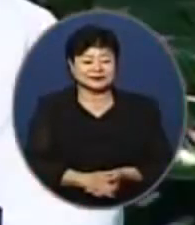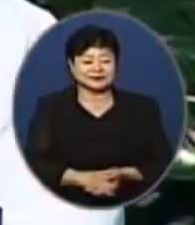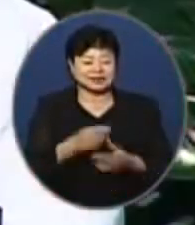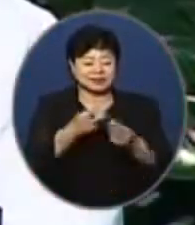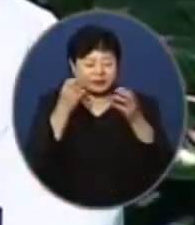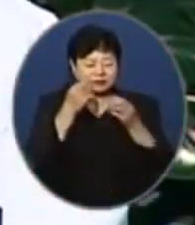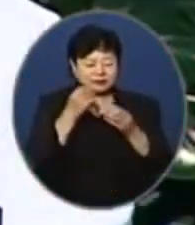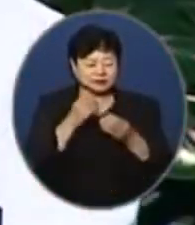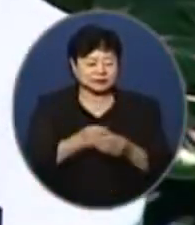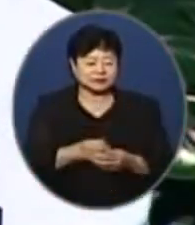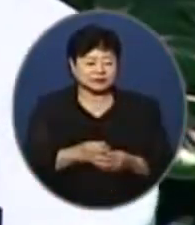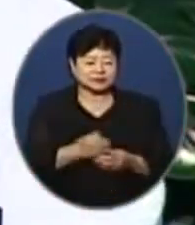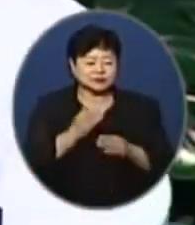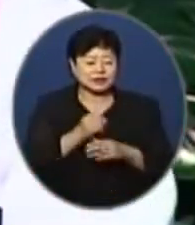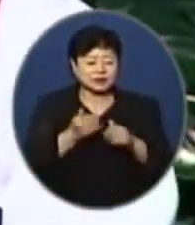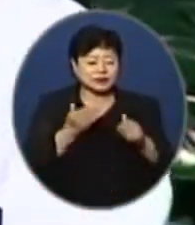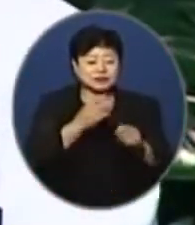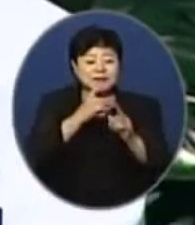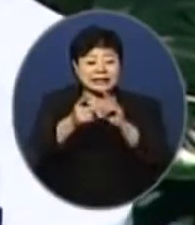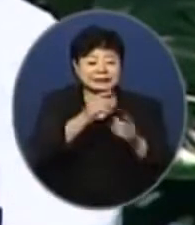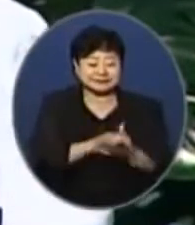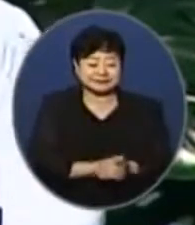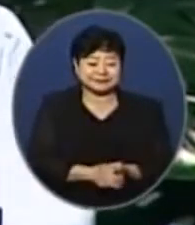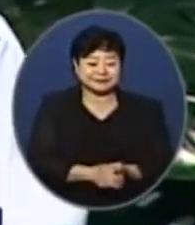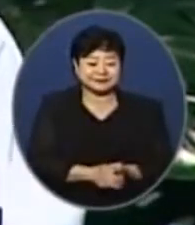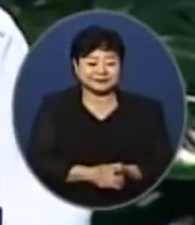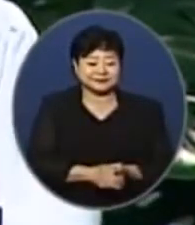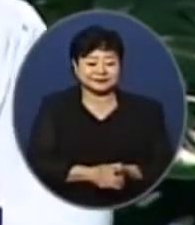셋째로 고난 중에 하나님께서 우리에게 주시는 말씀이 있습니다.